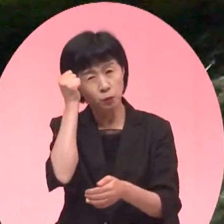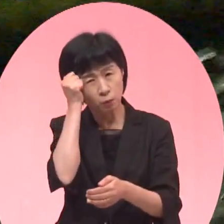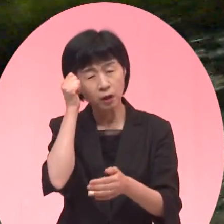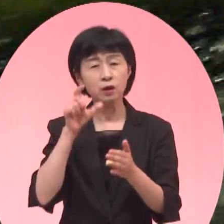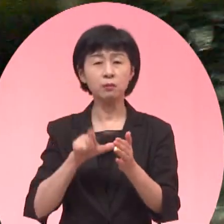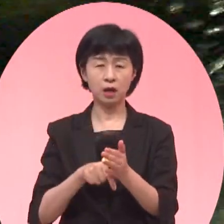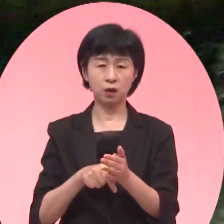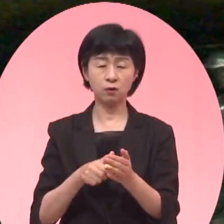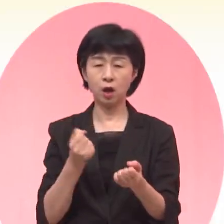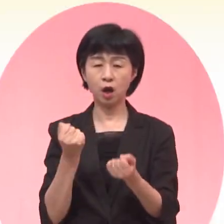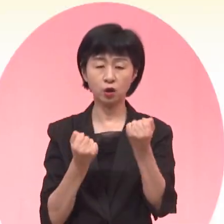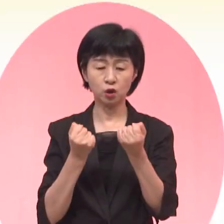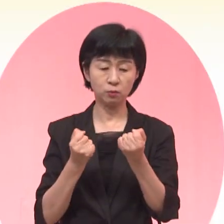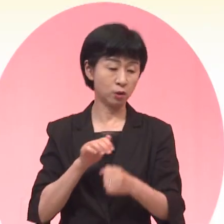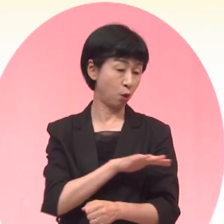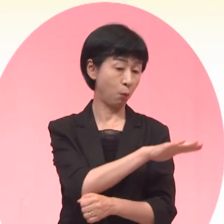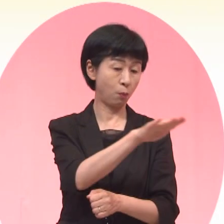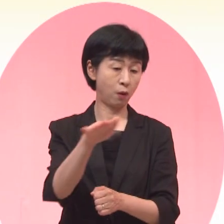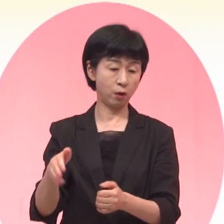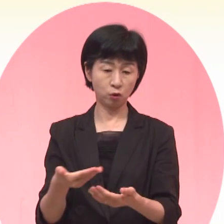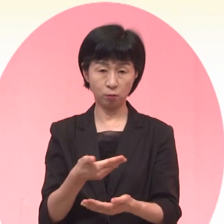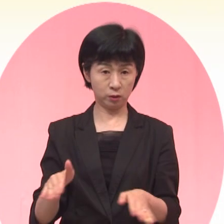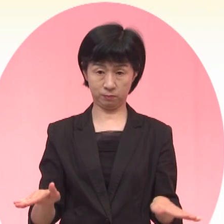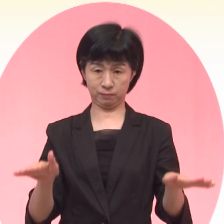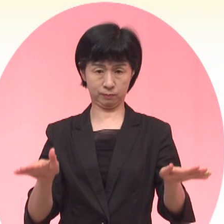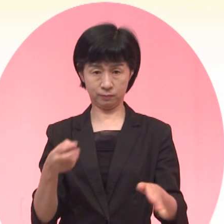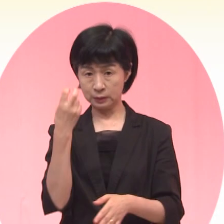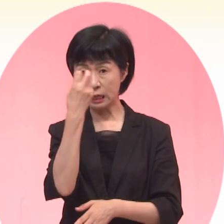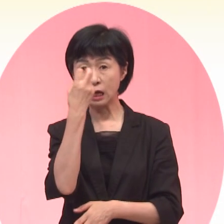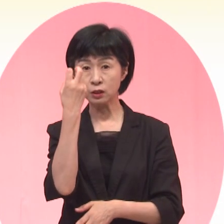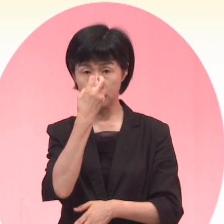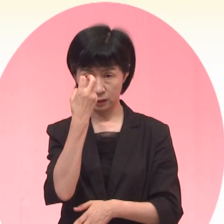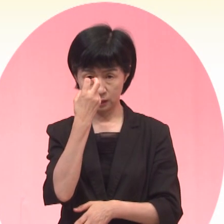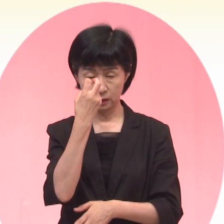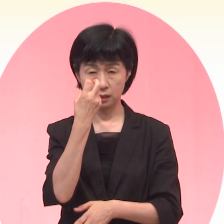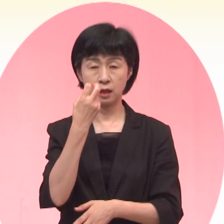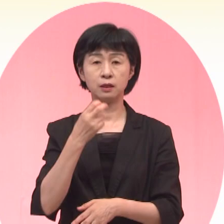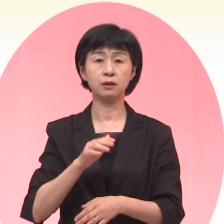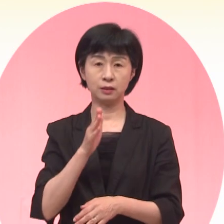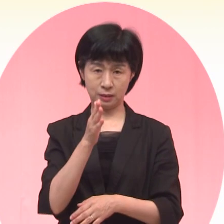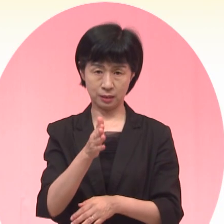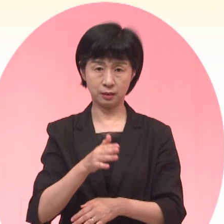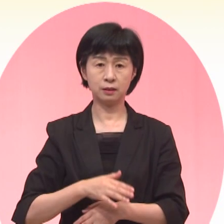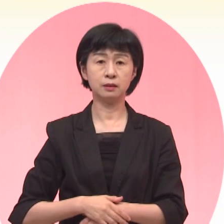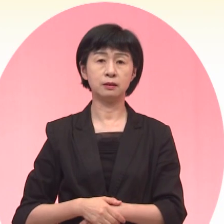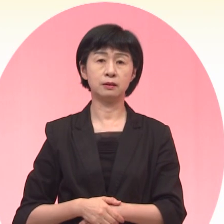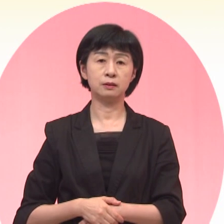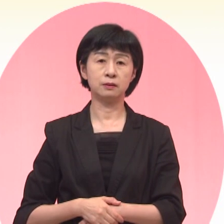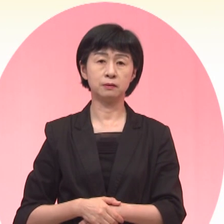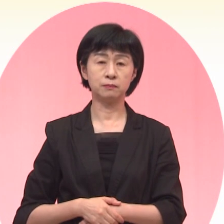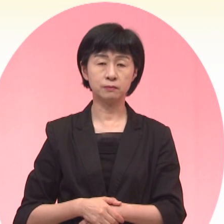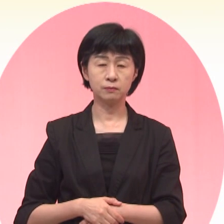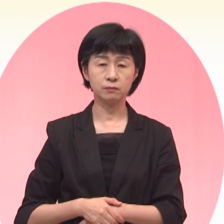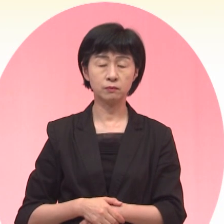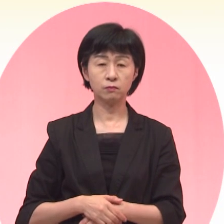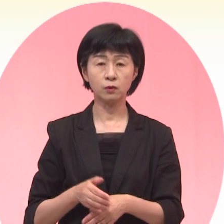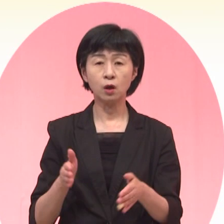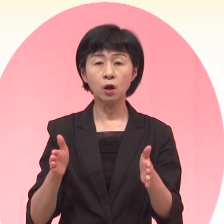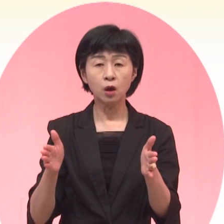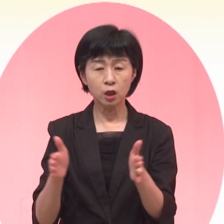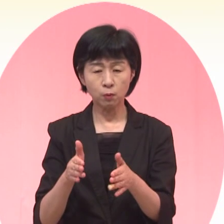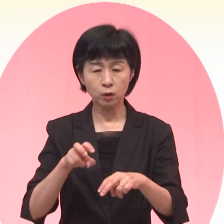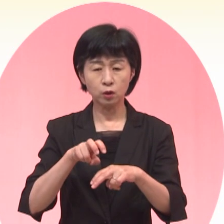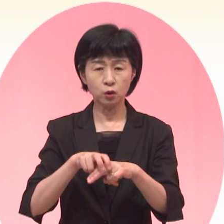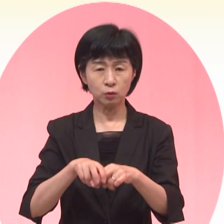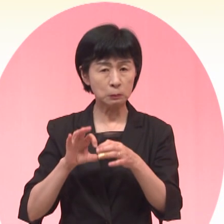する場合は、浸水しないように周囲の状況などを十分確認してください。またエ